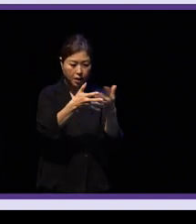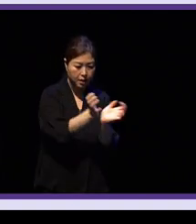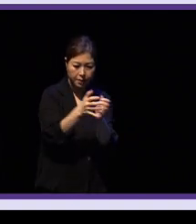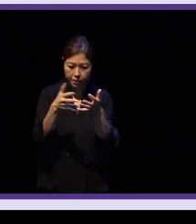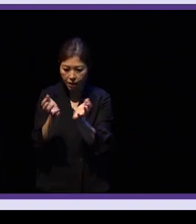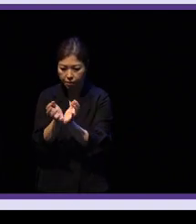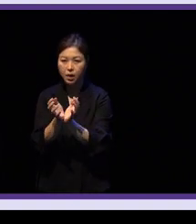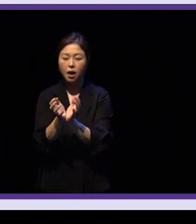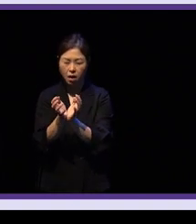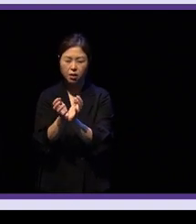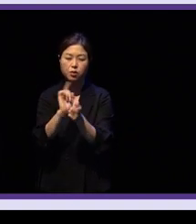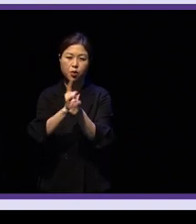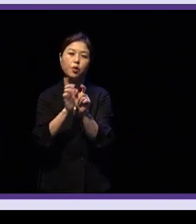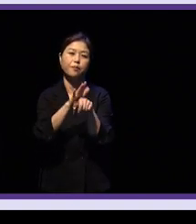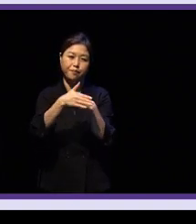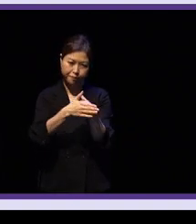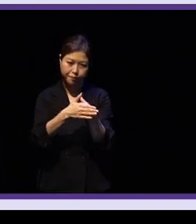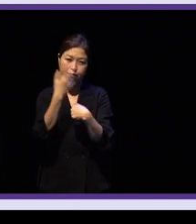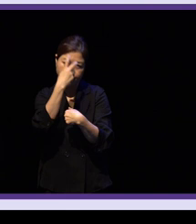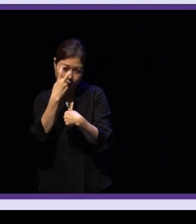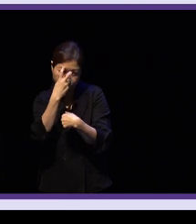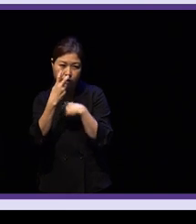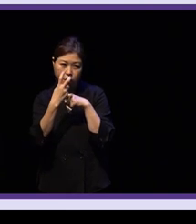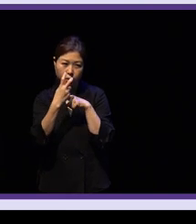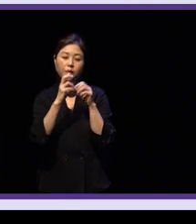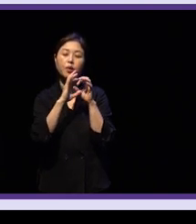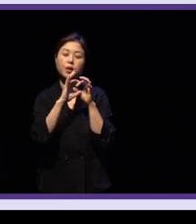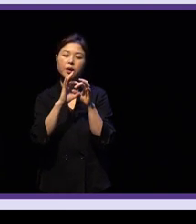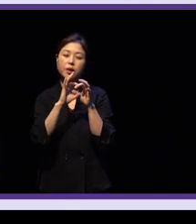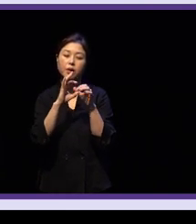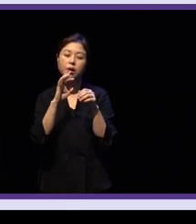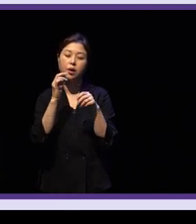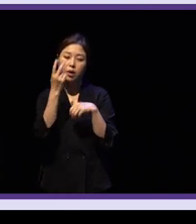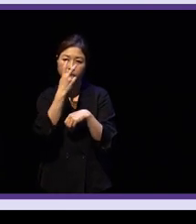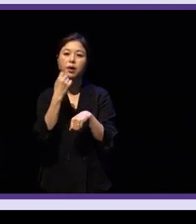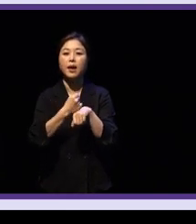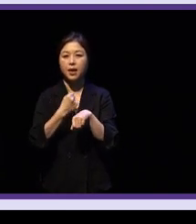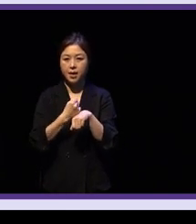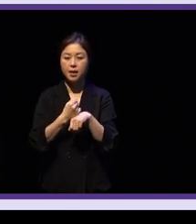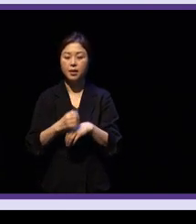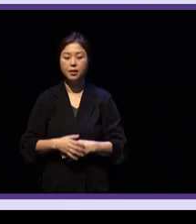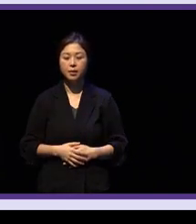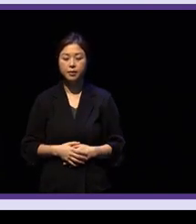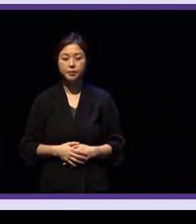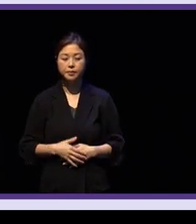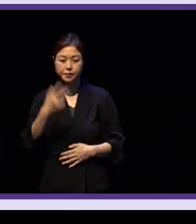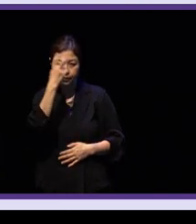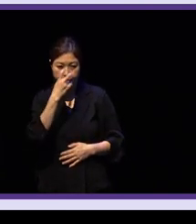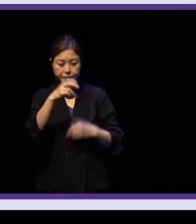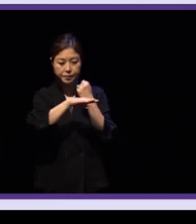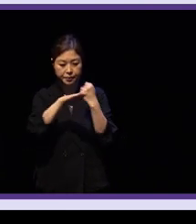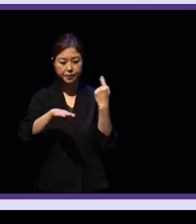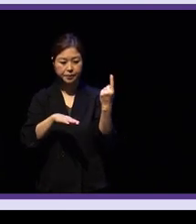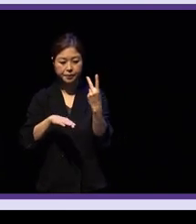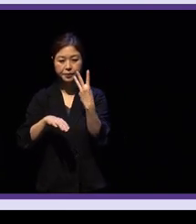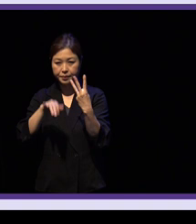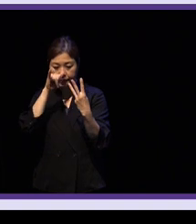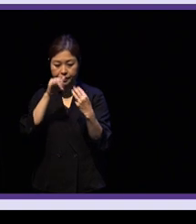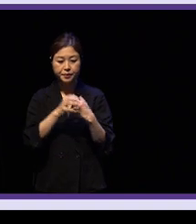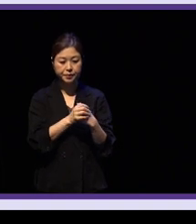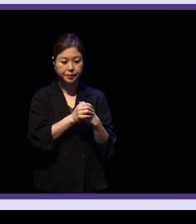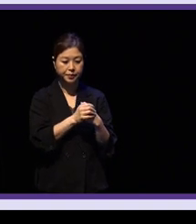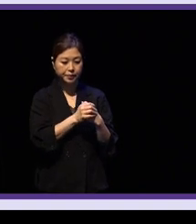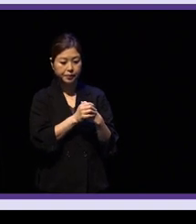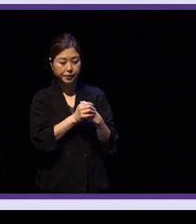저희가 구성을 해서 운영할 예정입니다 참고하시면 될 것 같고요 심의 기준 3가지입니다 프로그램 내용을 적합성